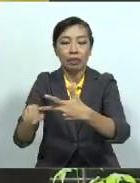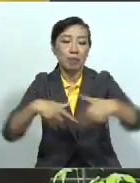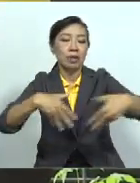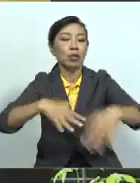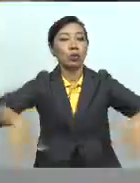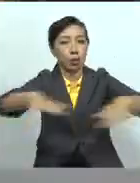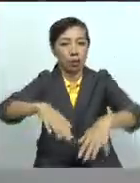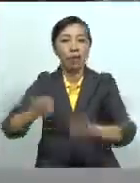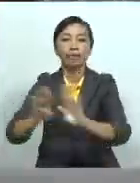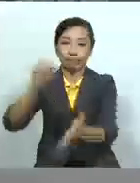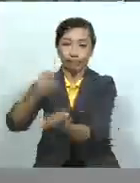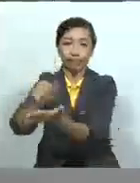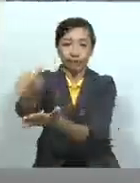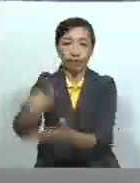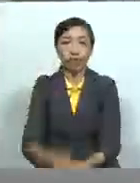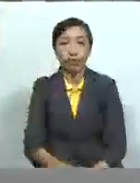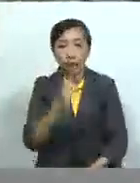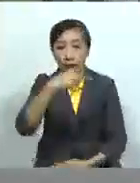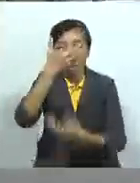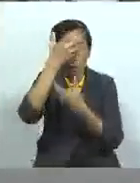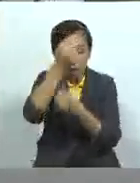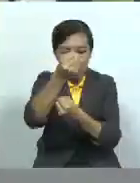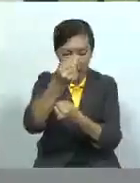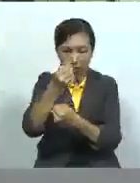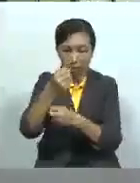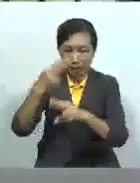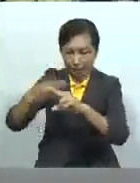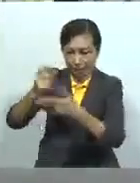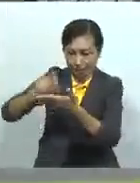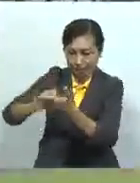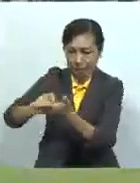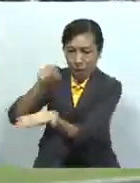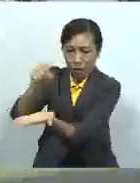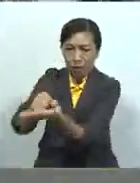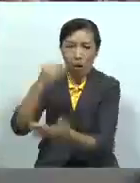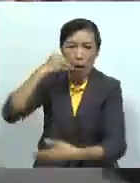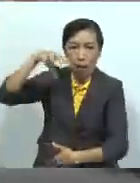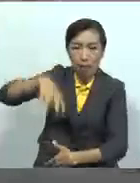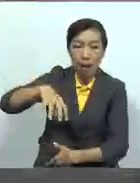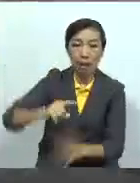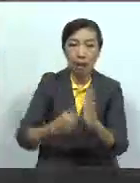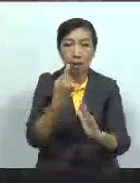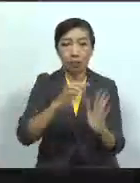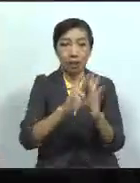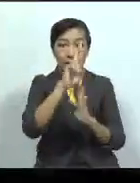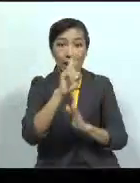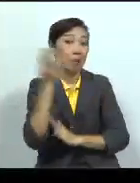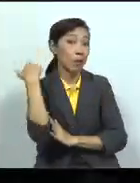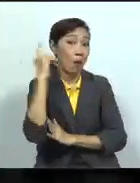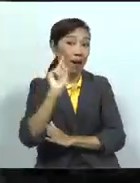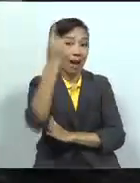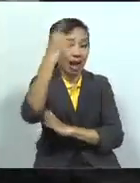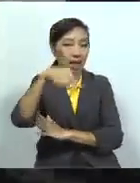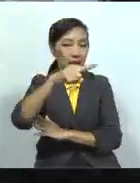ค่ะ หลังเปิดให้ผู้สนใจเข้ามาลงทะเบียนจับจองบ้านคนไทยประชารัฐประเดิมที่จังหวัดเชียงรายเป็นแห่งแรก